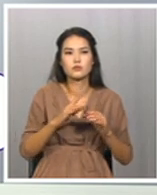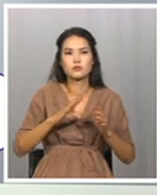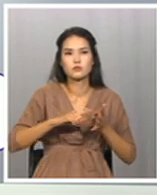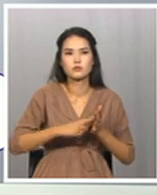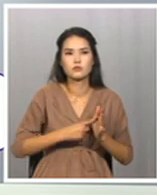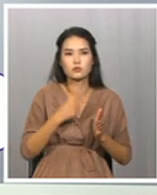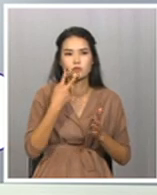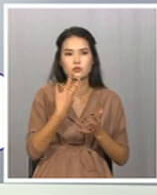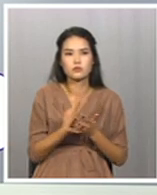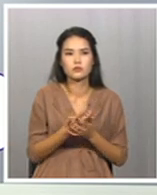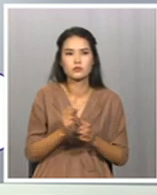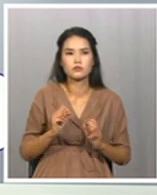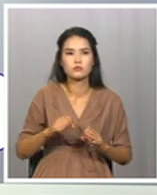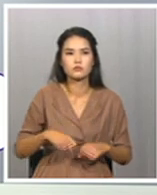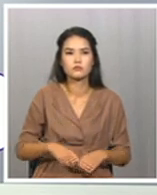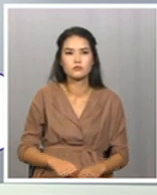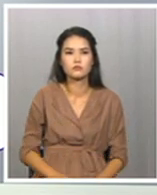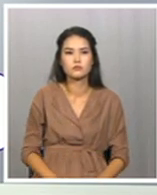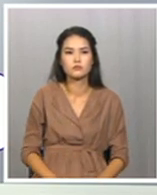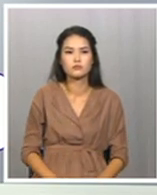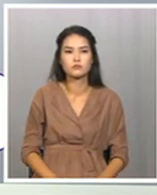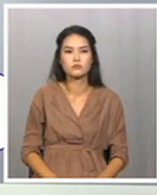көруімізге болады.